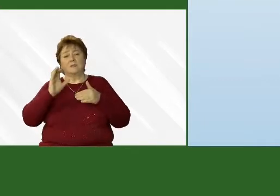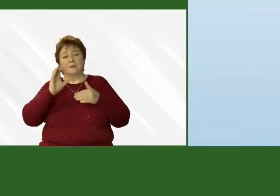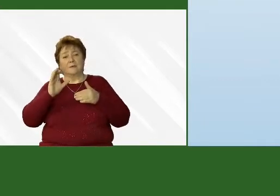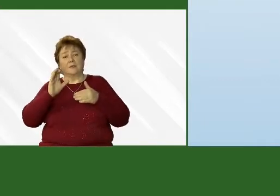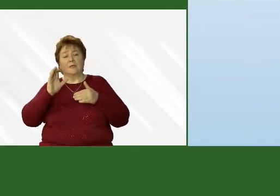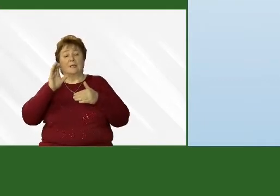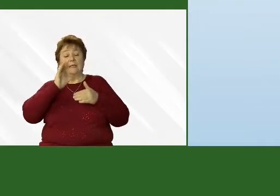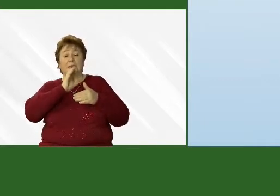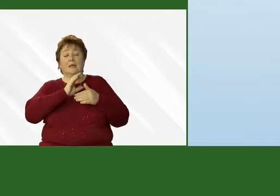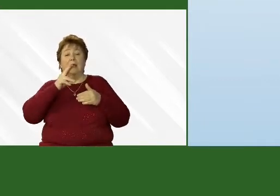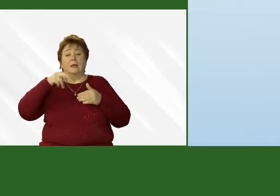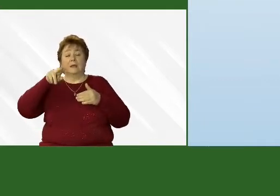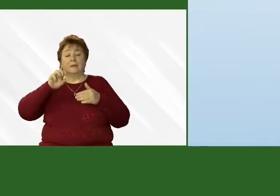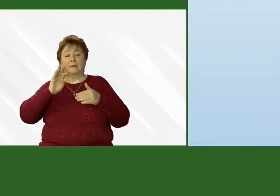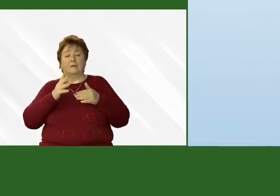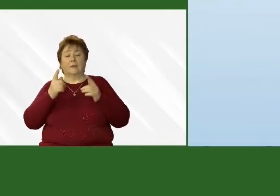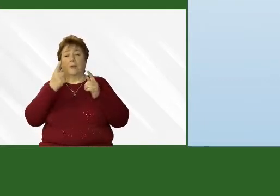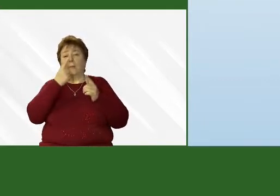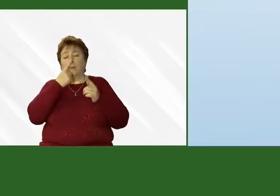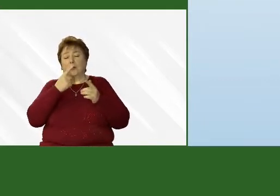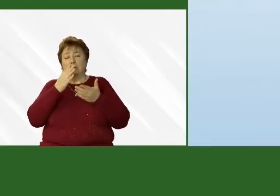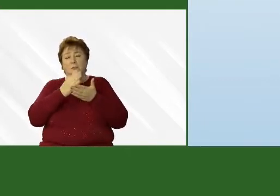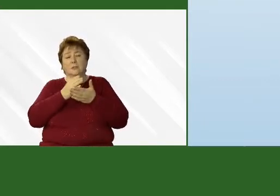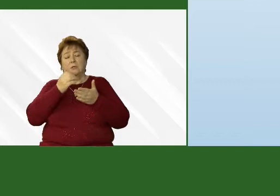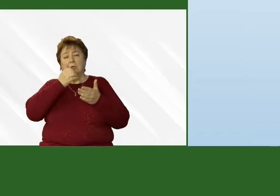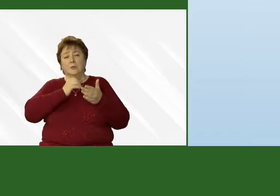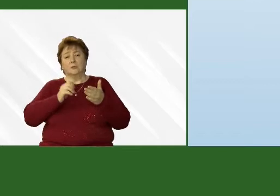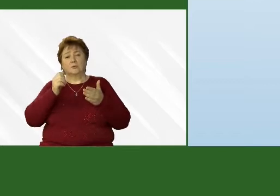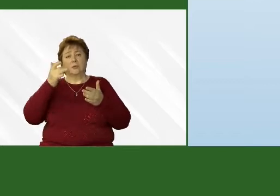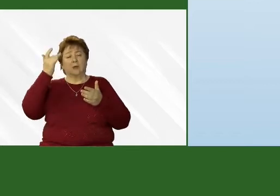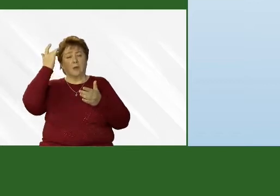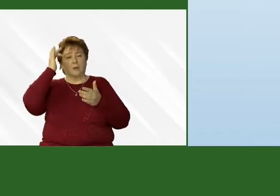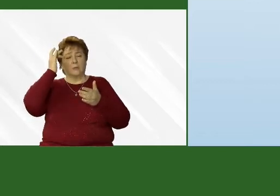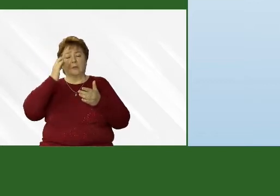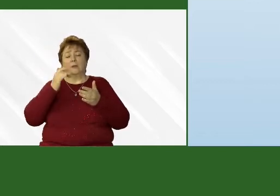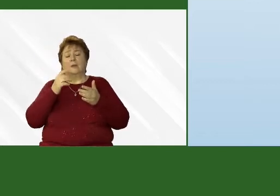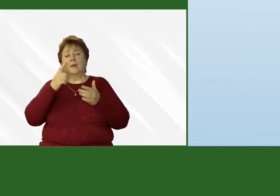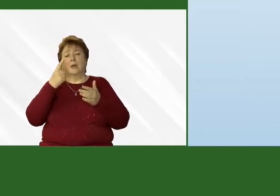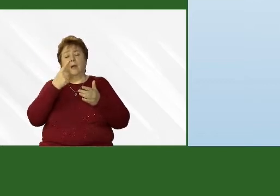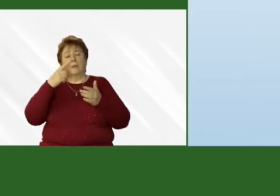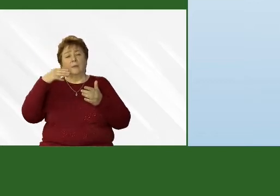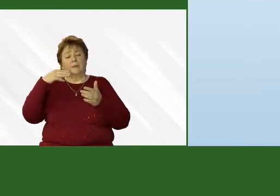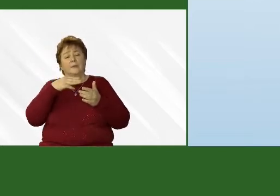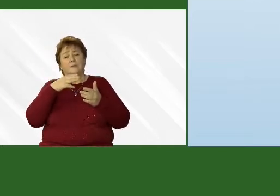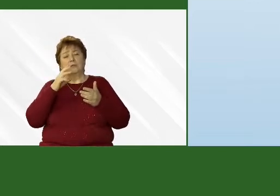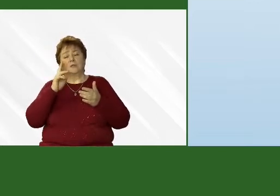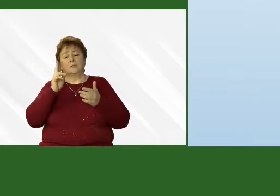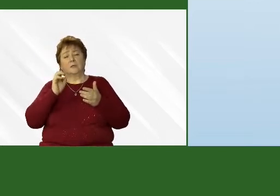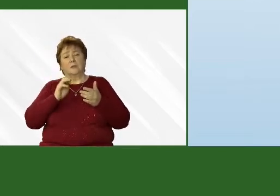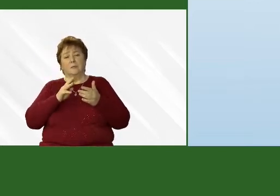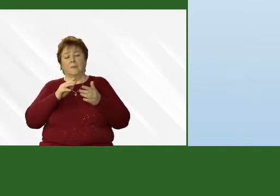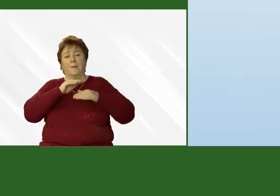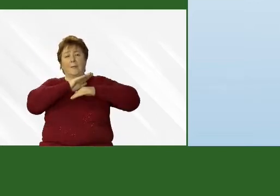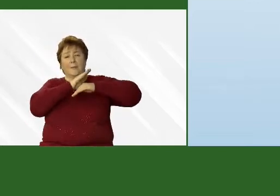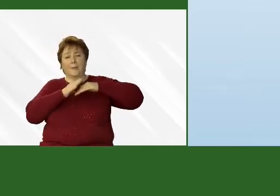Ледовитого. Ближе всего к Антарктиде находится Южная Америка, около 1000 километров.